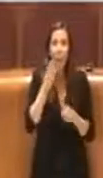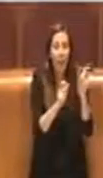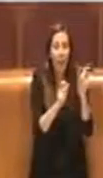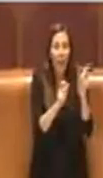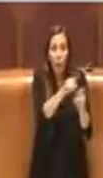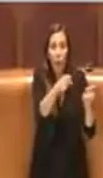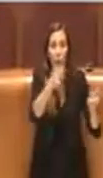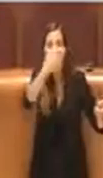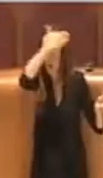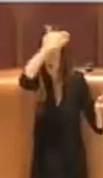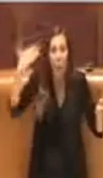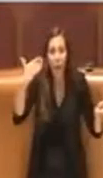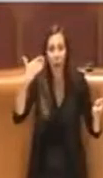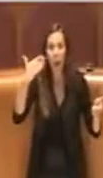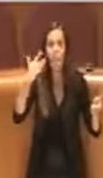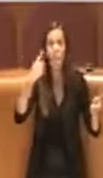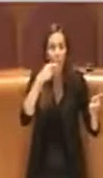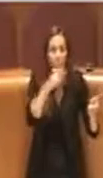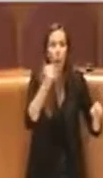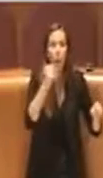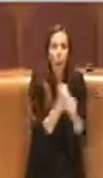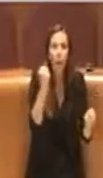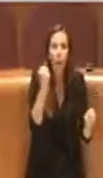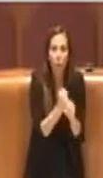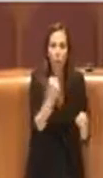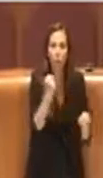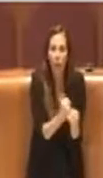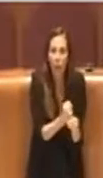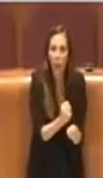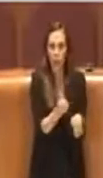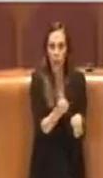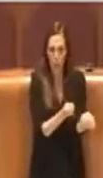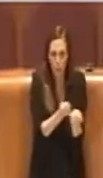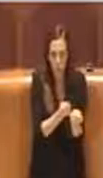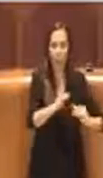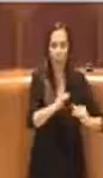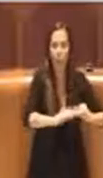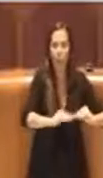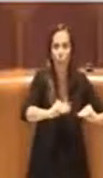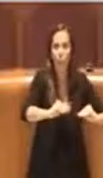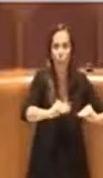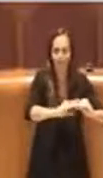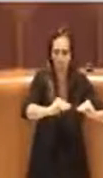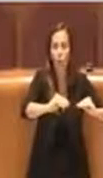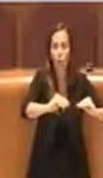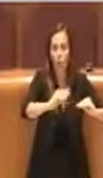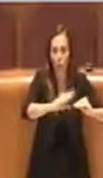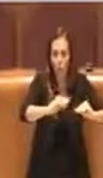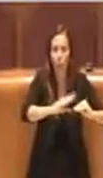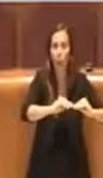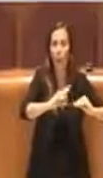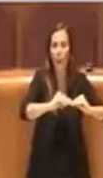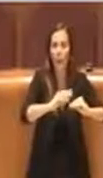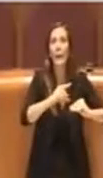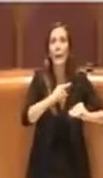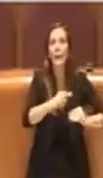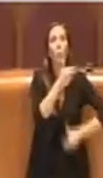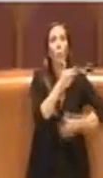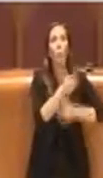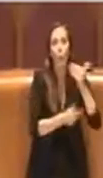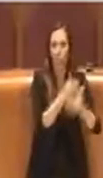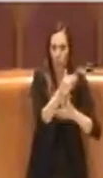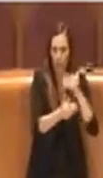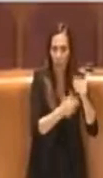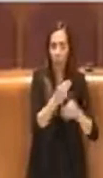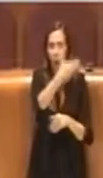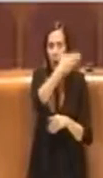hanno dato un importante contributo alla manutenzione delle aree su Roma Capitale, di